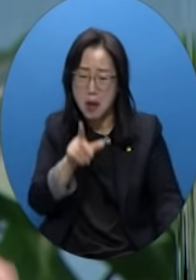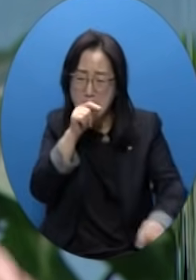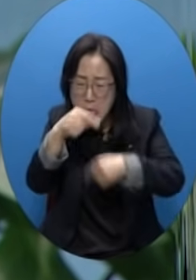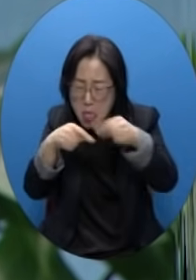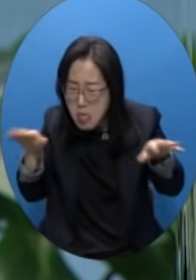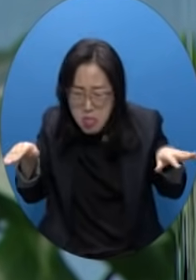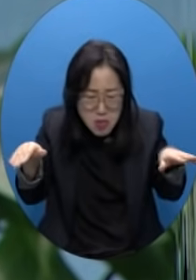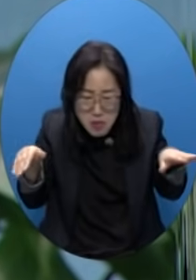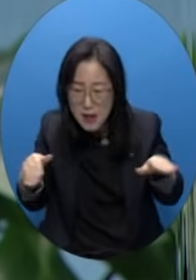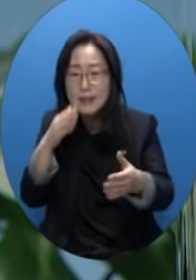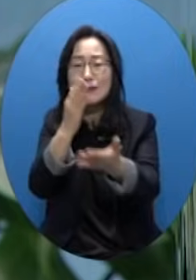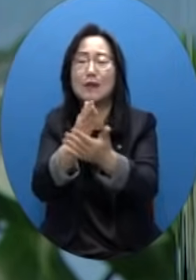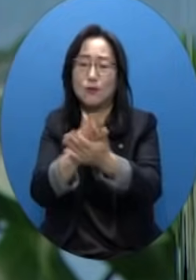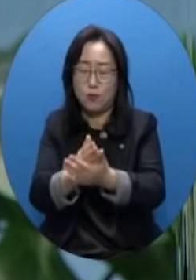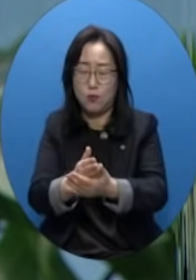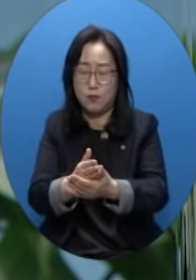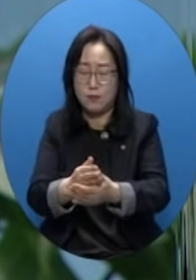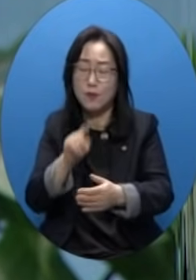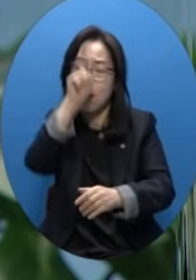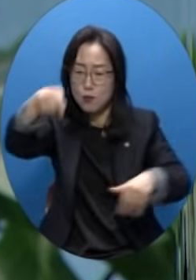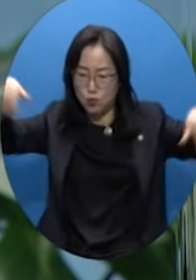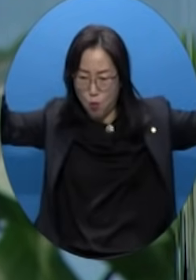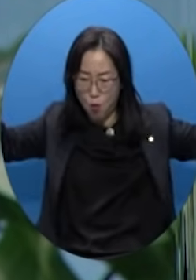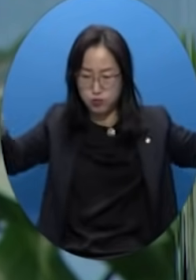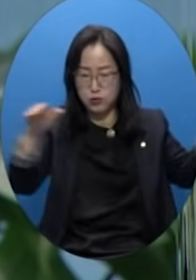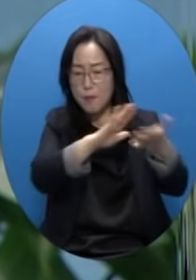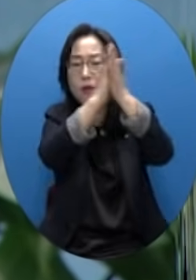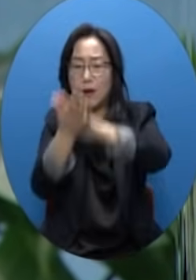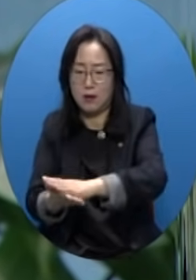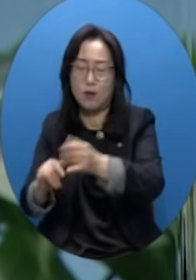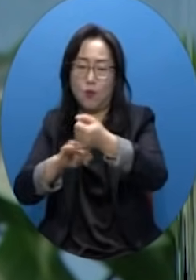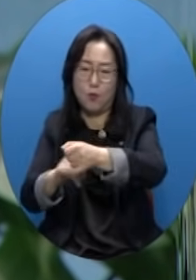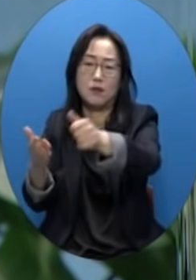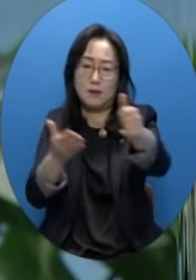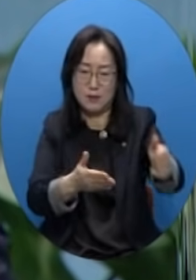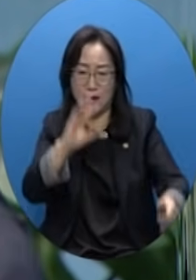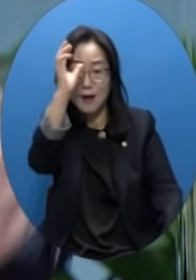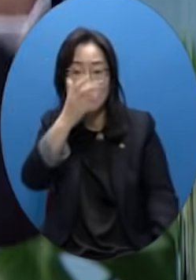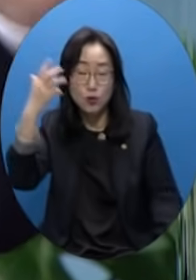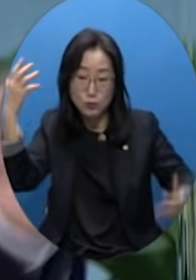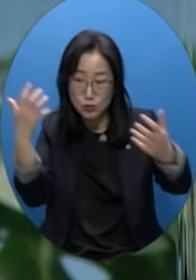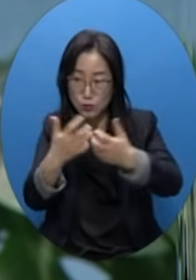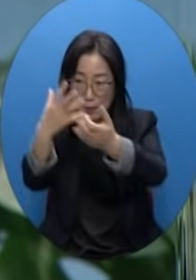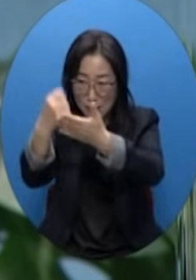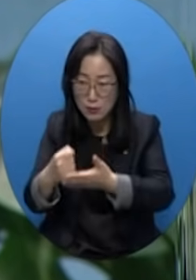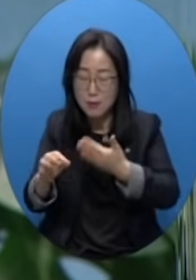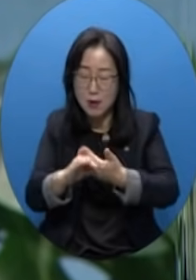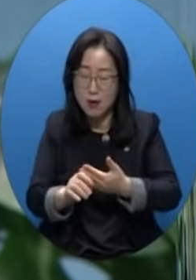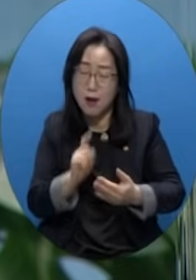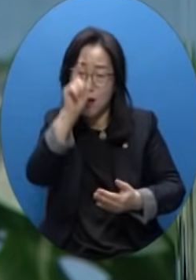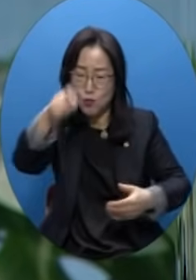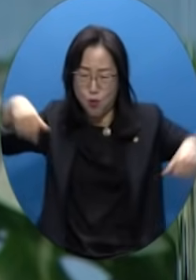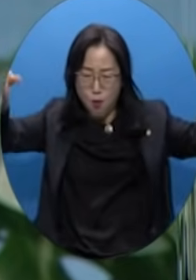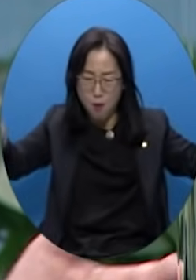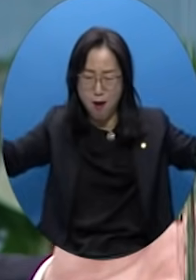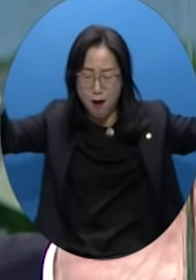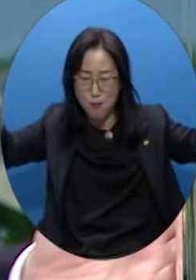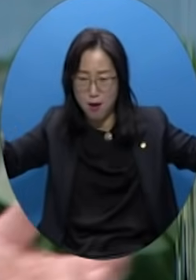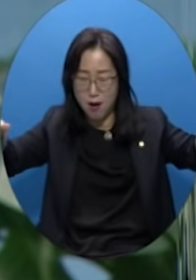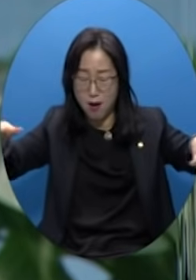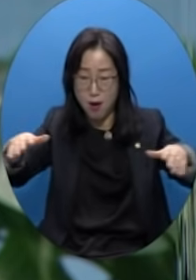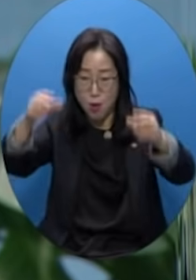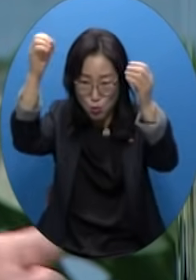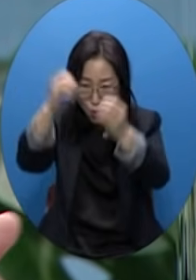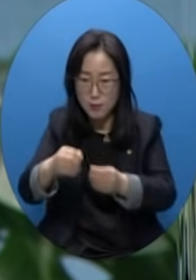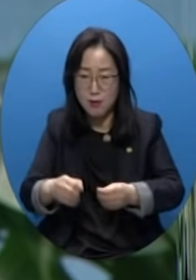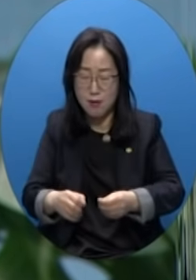참새 에서 독수리 변화되는 것입니다 성령충만 힘 하면 우리가 북위 nrg 비올라 같은 스템 으로서 모든